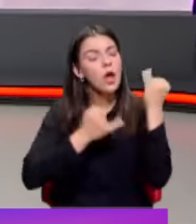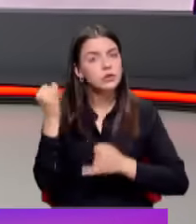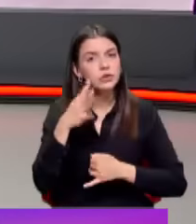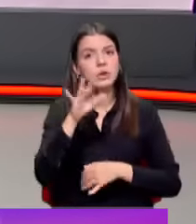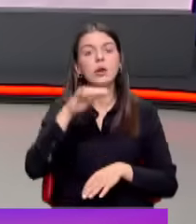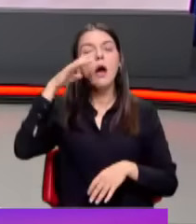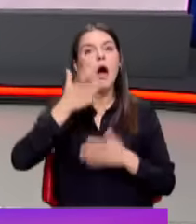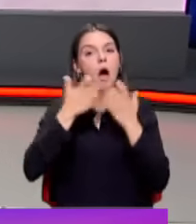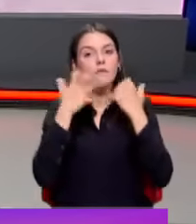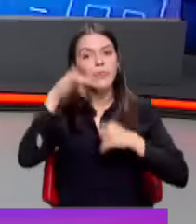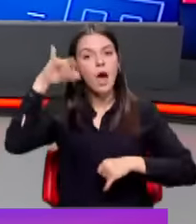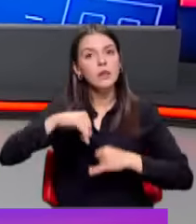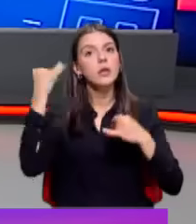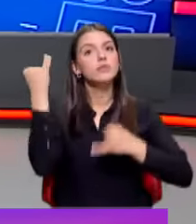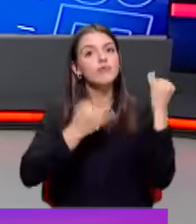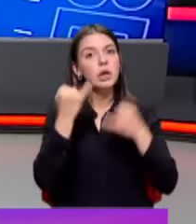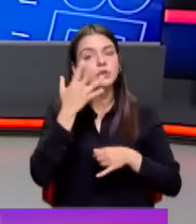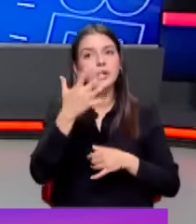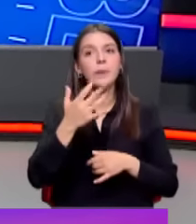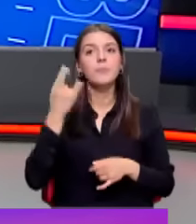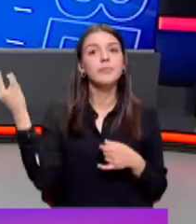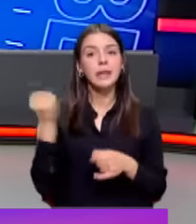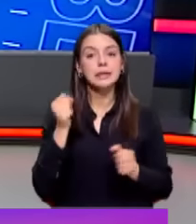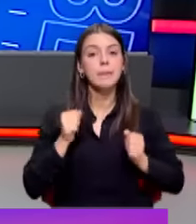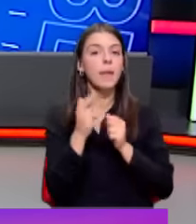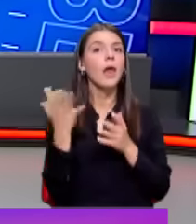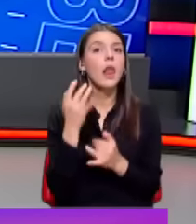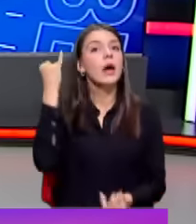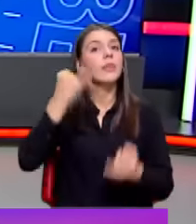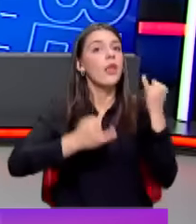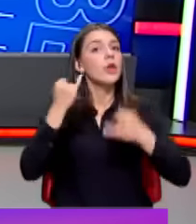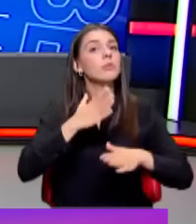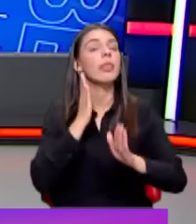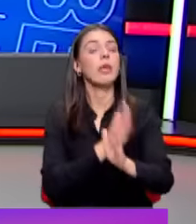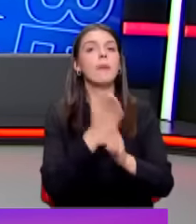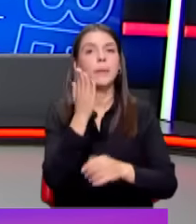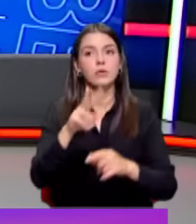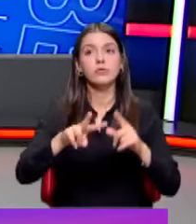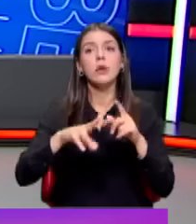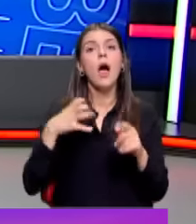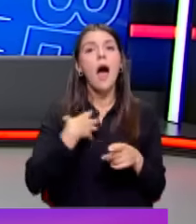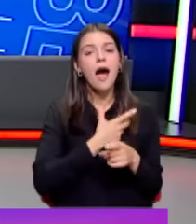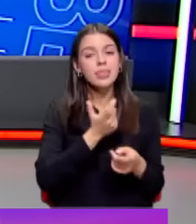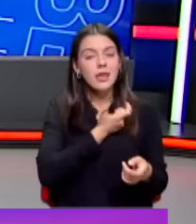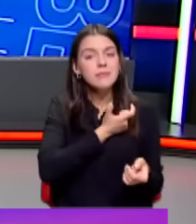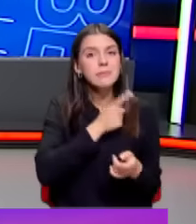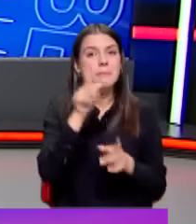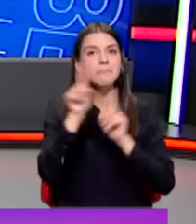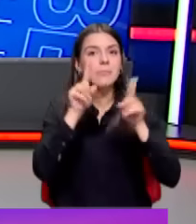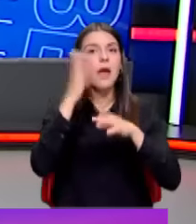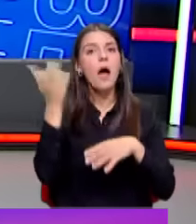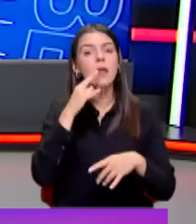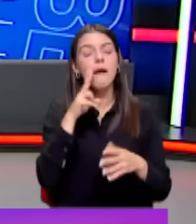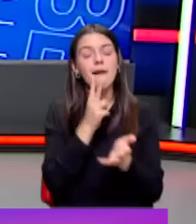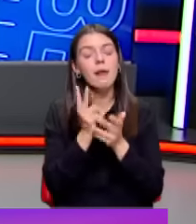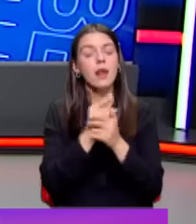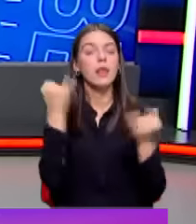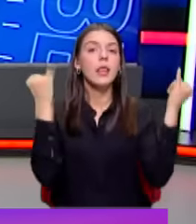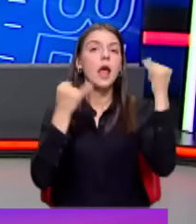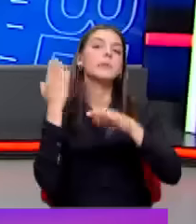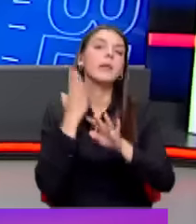hayvan haklarını tartıştık. Gezi Parkı'nı hala tartışmaya devam ediyoruz. AYM kararlarını hala tartışmaya devam ediyoruz.